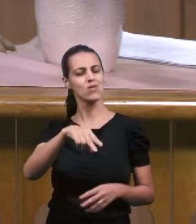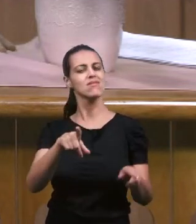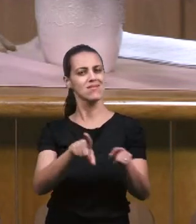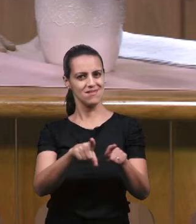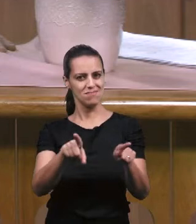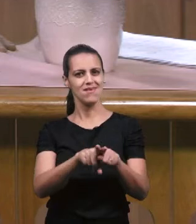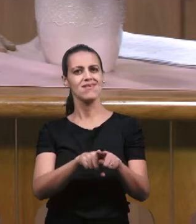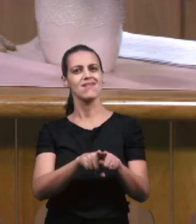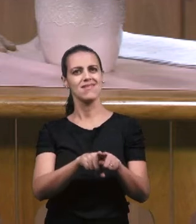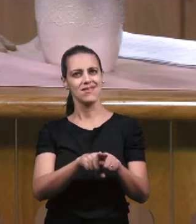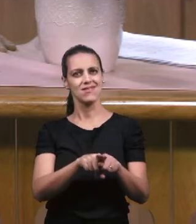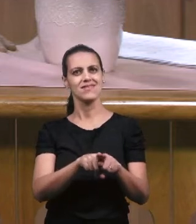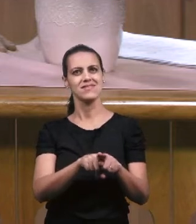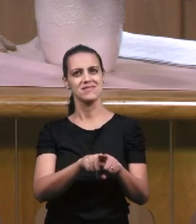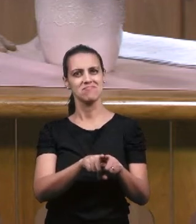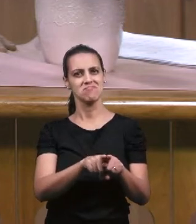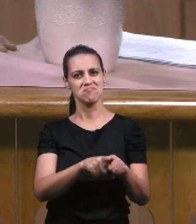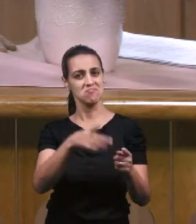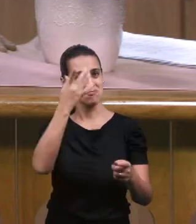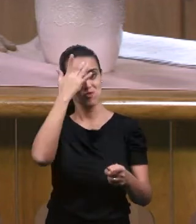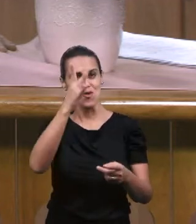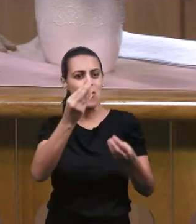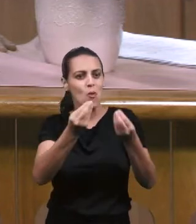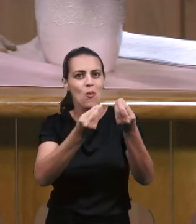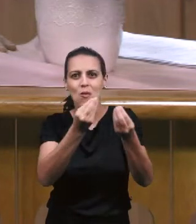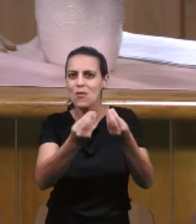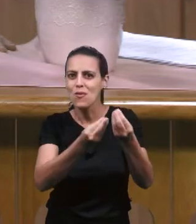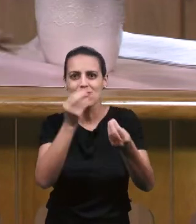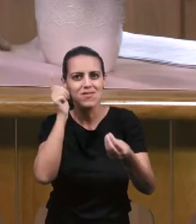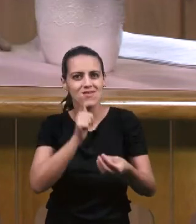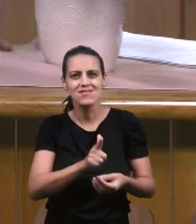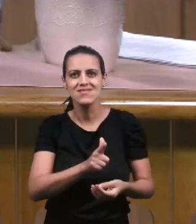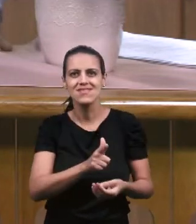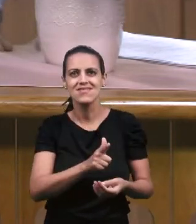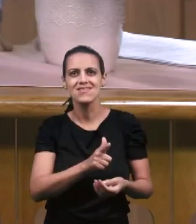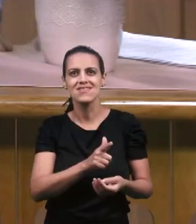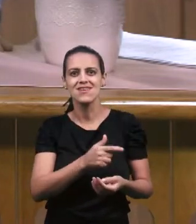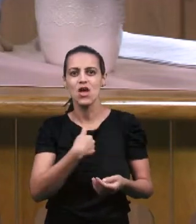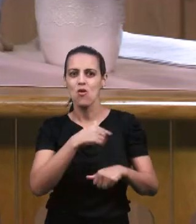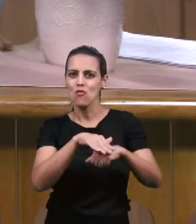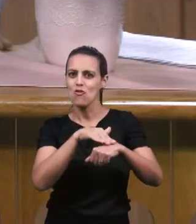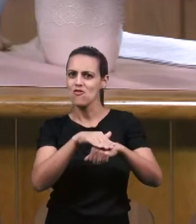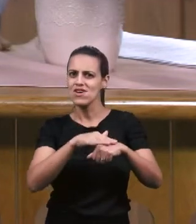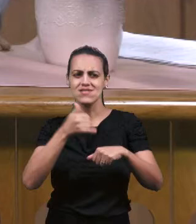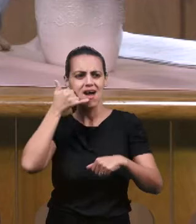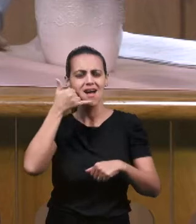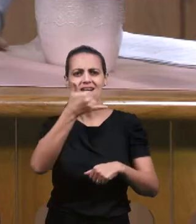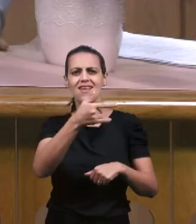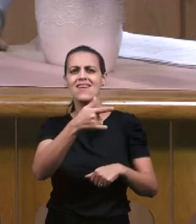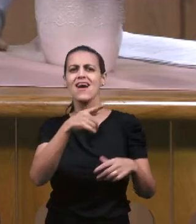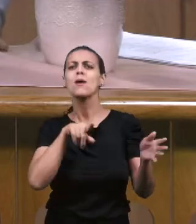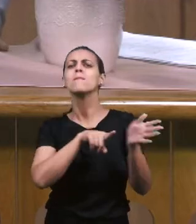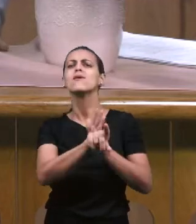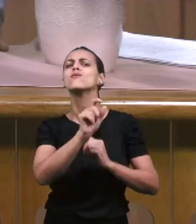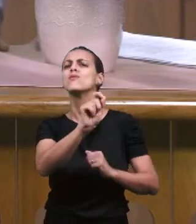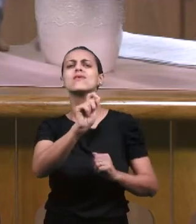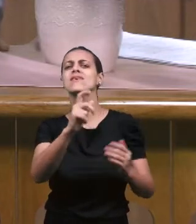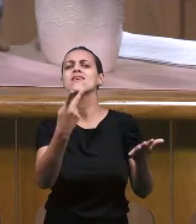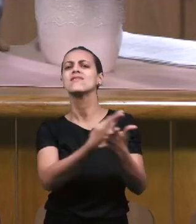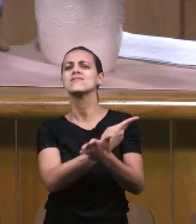Jamilson. Jamilson aussi, il s'est réveillé, je ne sais pas, avec Jamilson, je sais parce